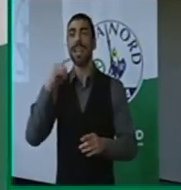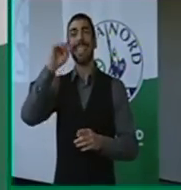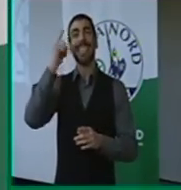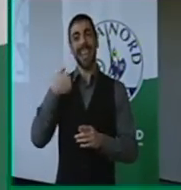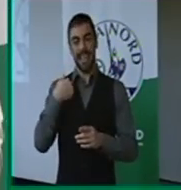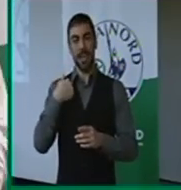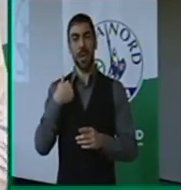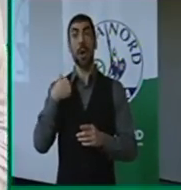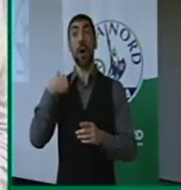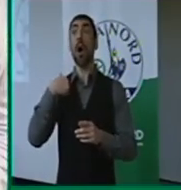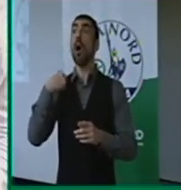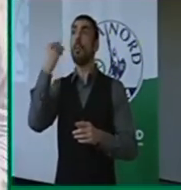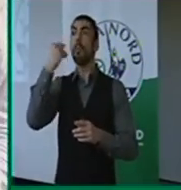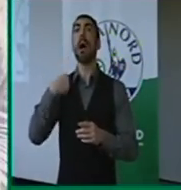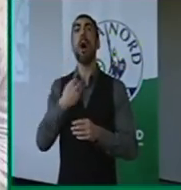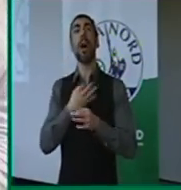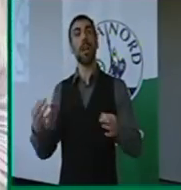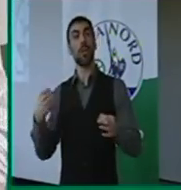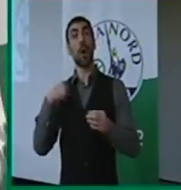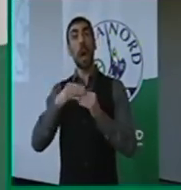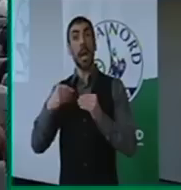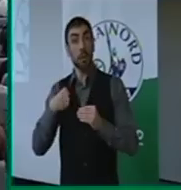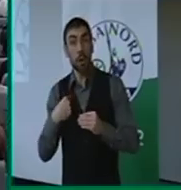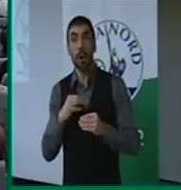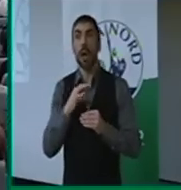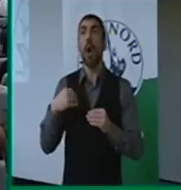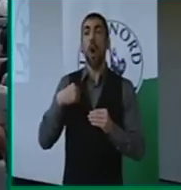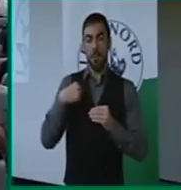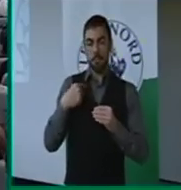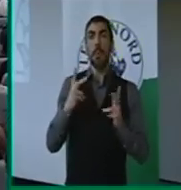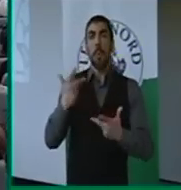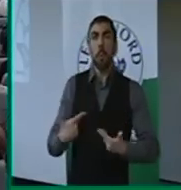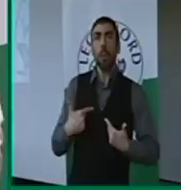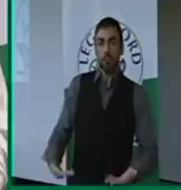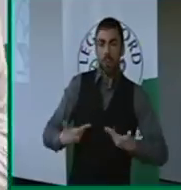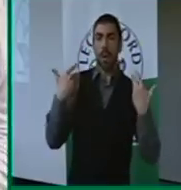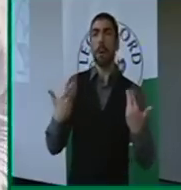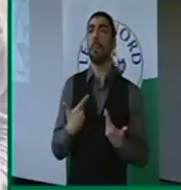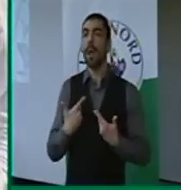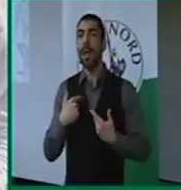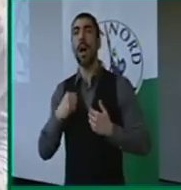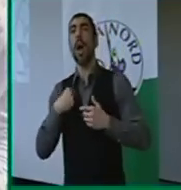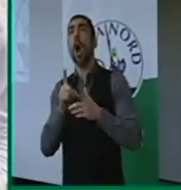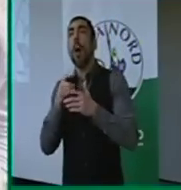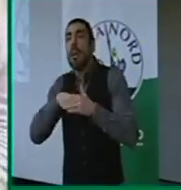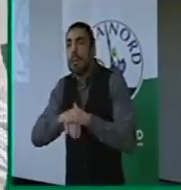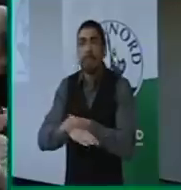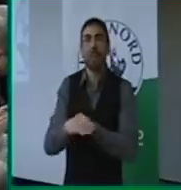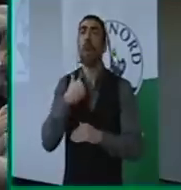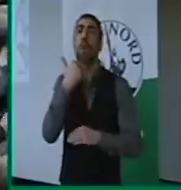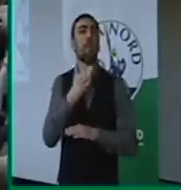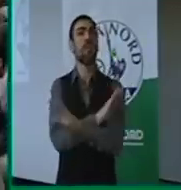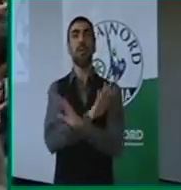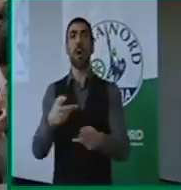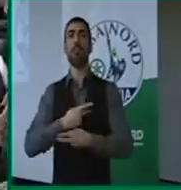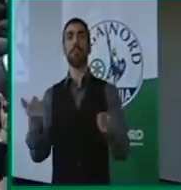io penso di aver ragione o ho ragione io o vado sul rogo non striscio non sopravvivo non tiro